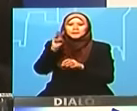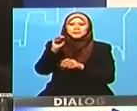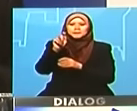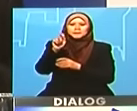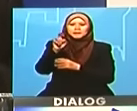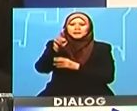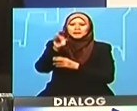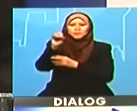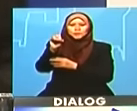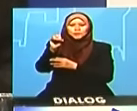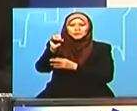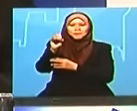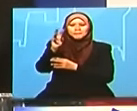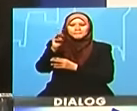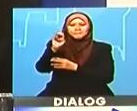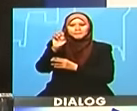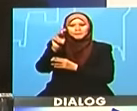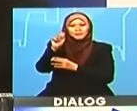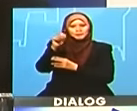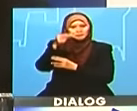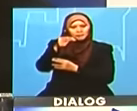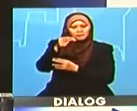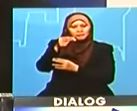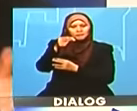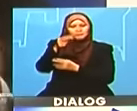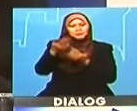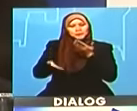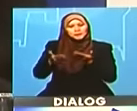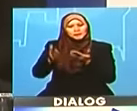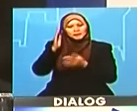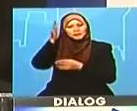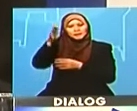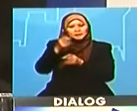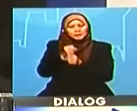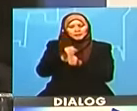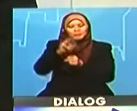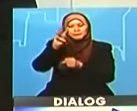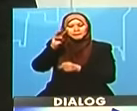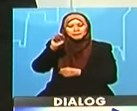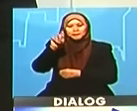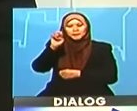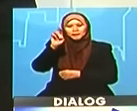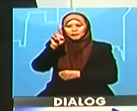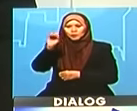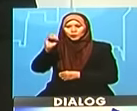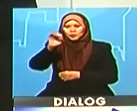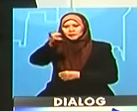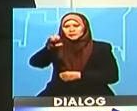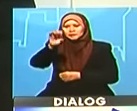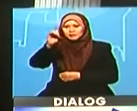Makkah. Itu dari segi itu. Lepas tu kita kemungkinan dapat metro Jeddah. Lepas tu suruh kaji